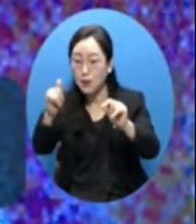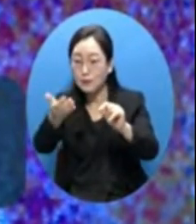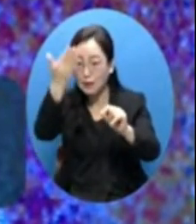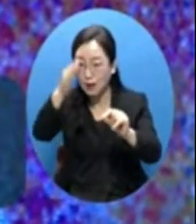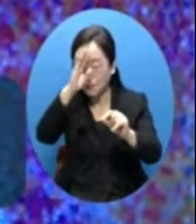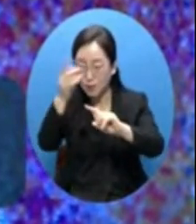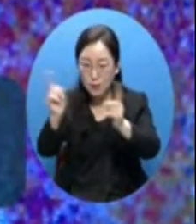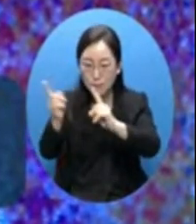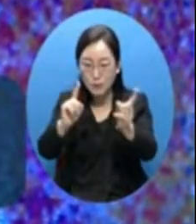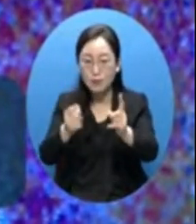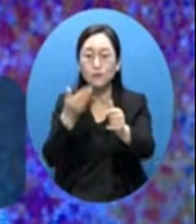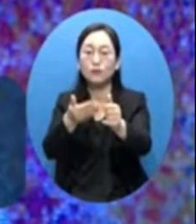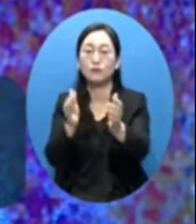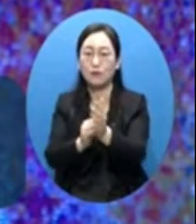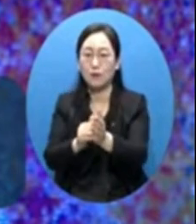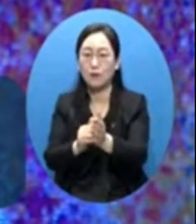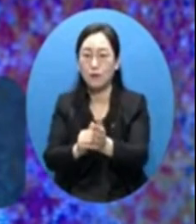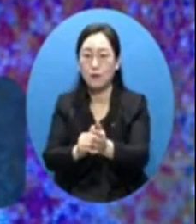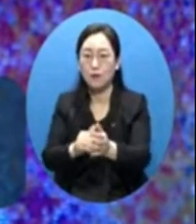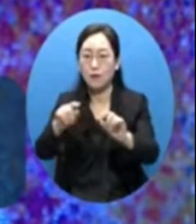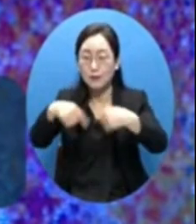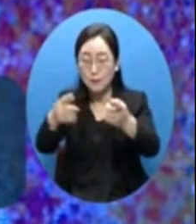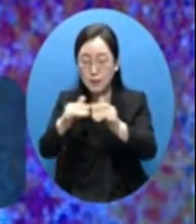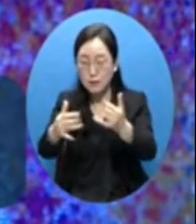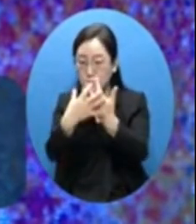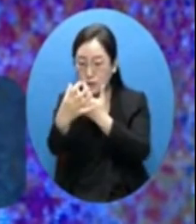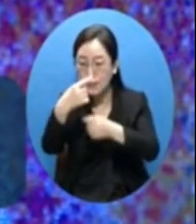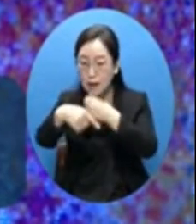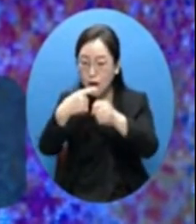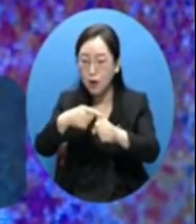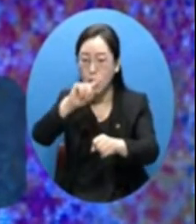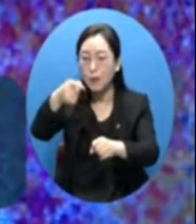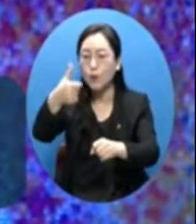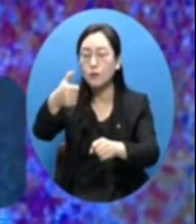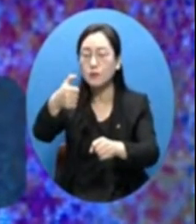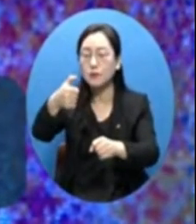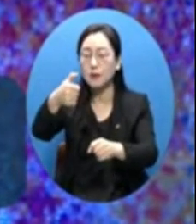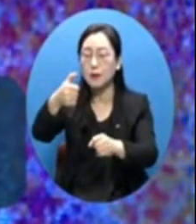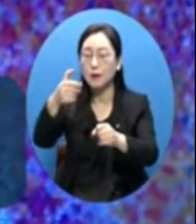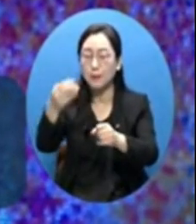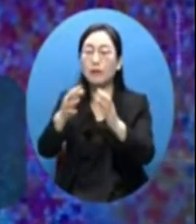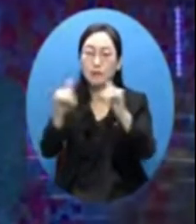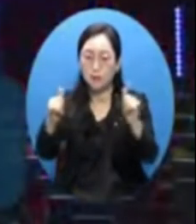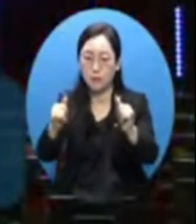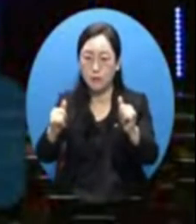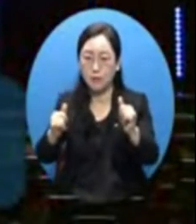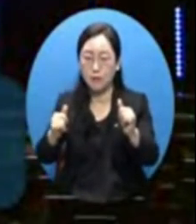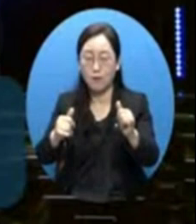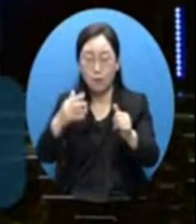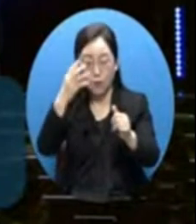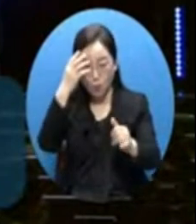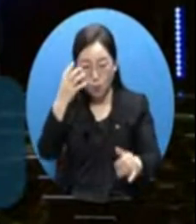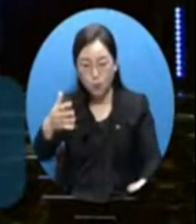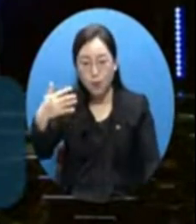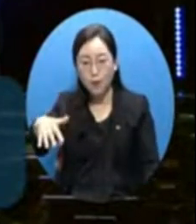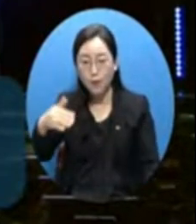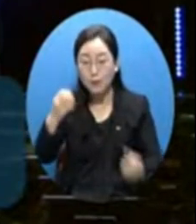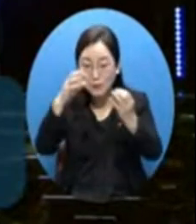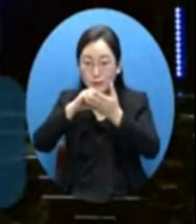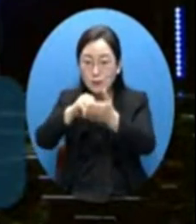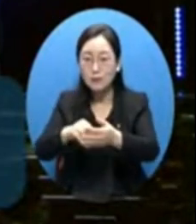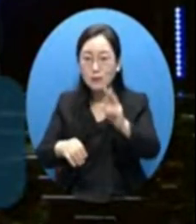불치병자를 고쳤고 집회 참석 연회원이 150만 명 일제시대 때 이거 대단한 거죠. 세신자가 28만 8천